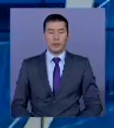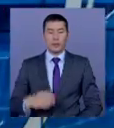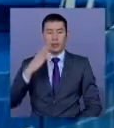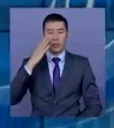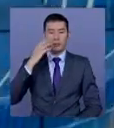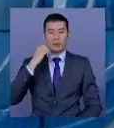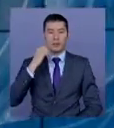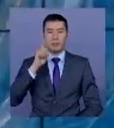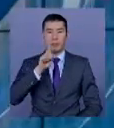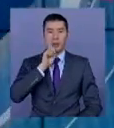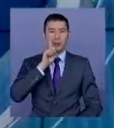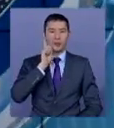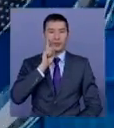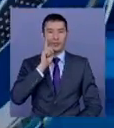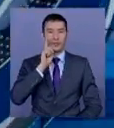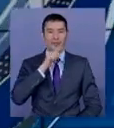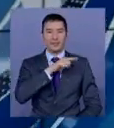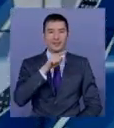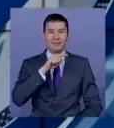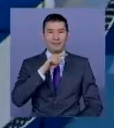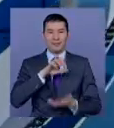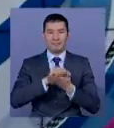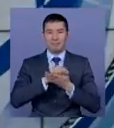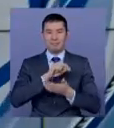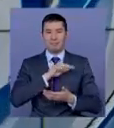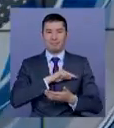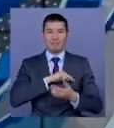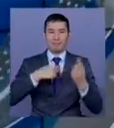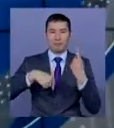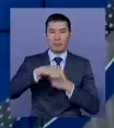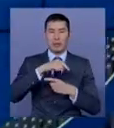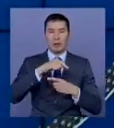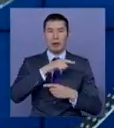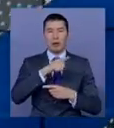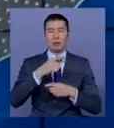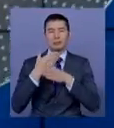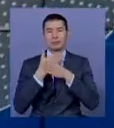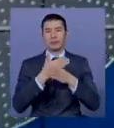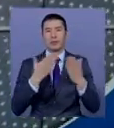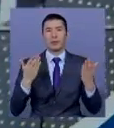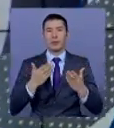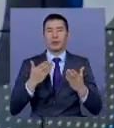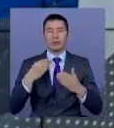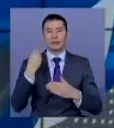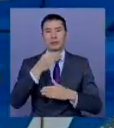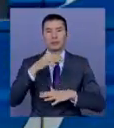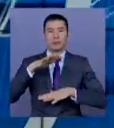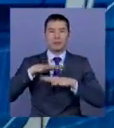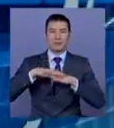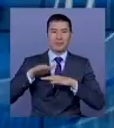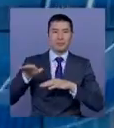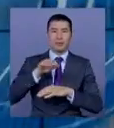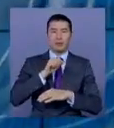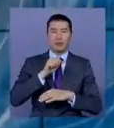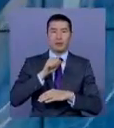Алматыда жас кәсіпкерлікті қолдау қалай жүзеге асуда. Бизнеске беріліп жатқан қайтарымсыз субсидиялар нақты сол бағытта жұмсалып